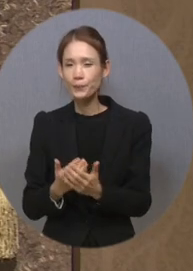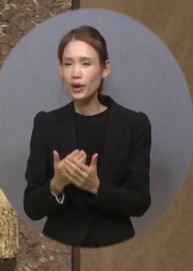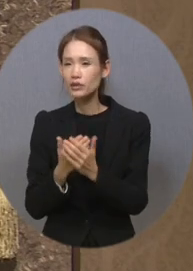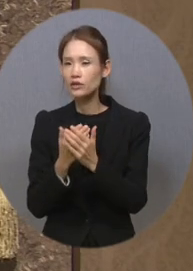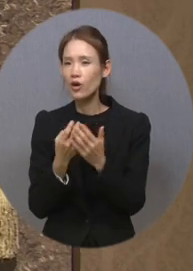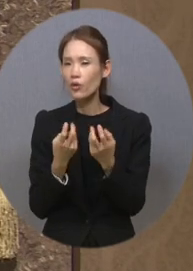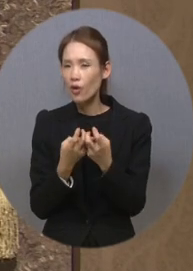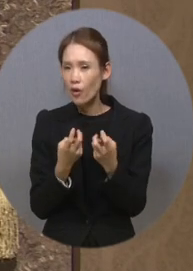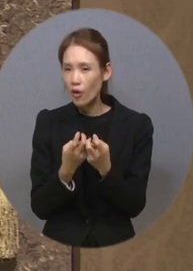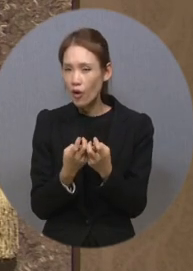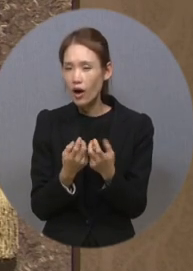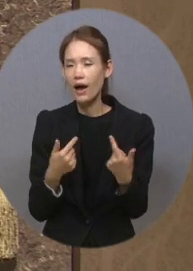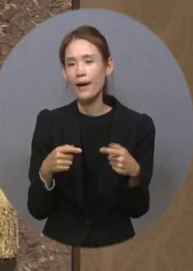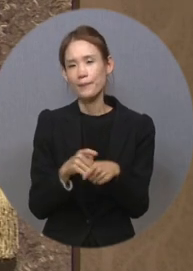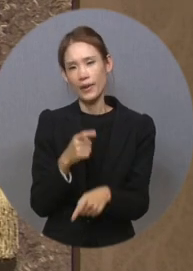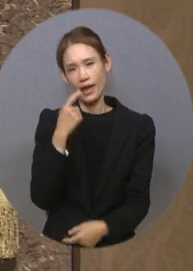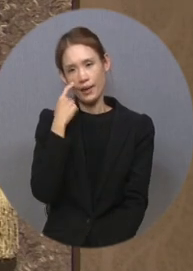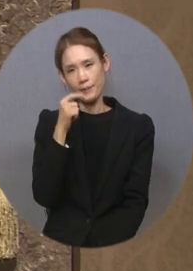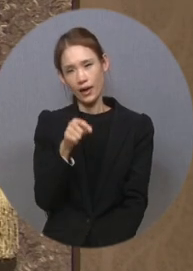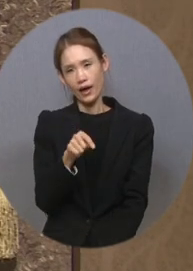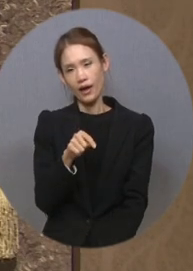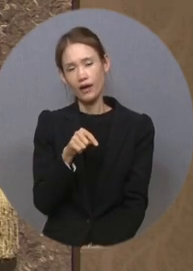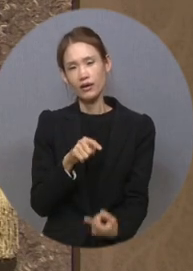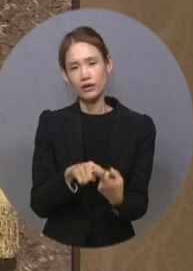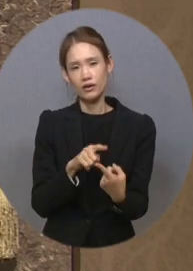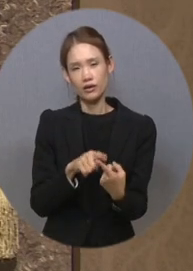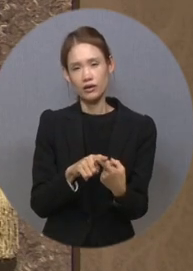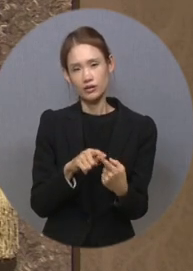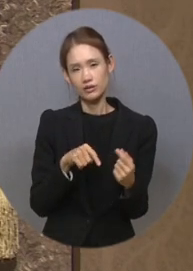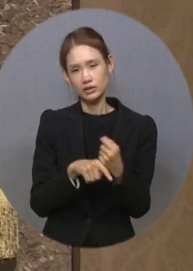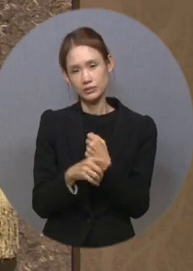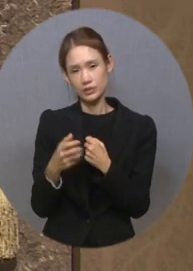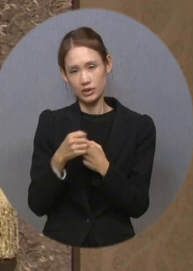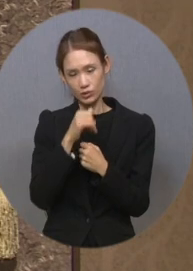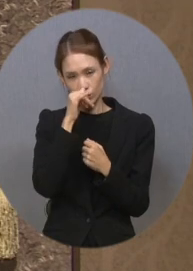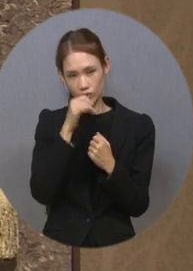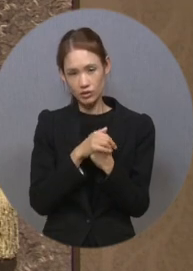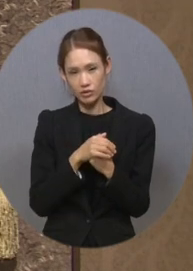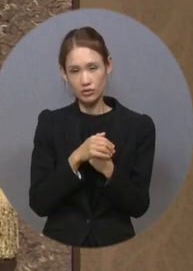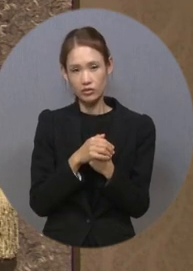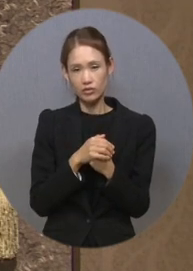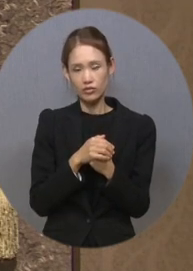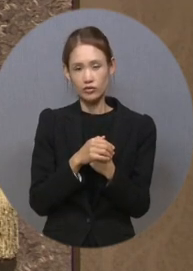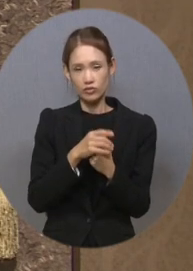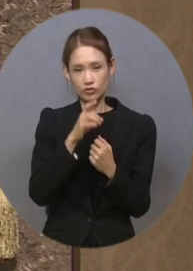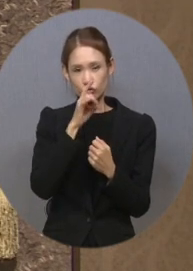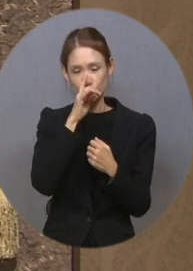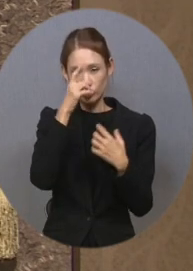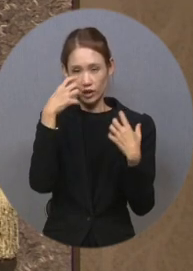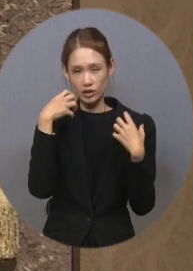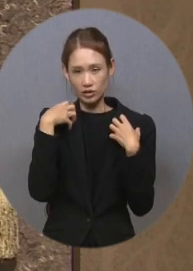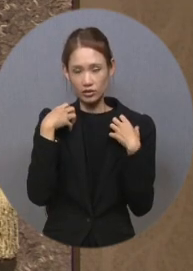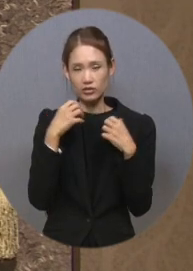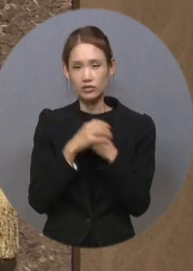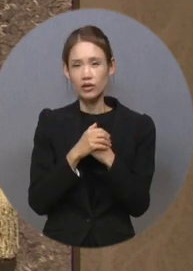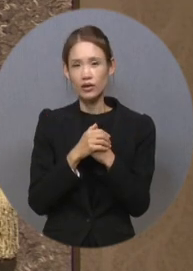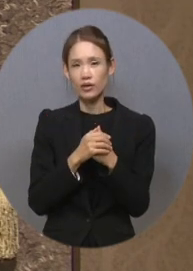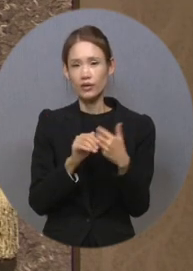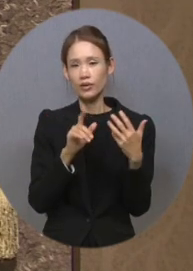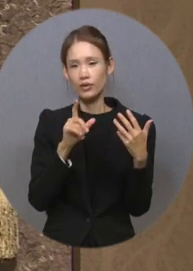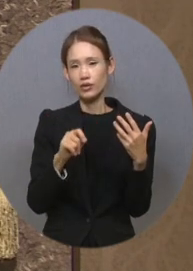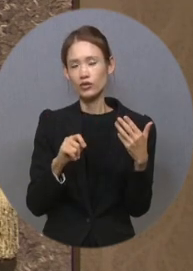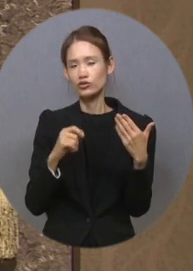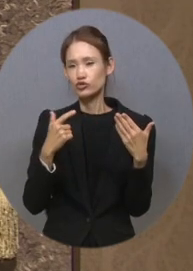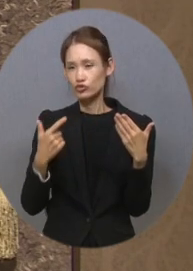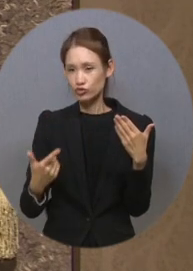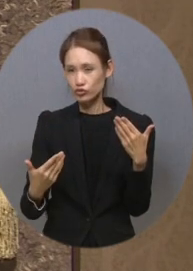것인가. 이런 걸 함께 좀 해보자. 이런 의미의 이제 박람회인데요. 네. 이게 우리 중앙정부가 지난